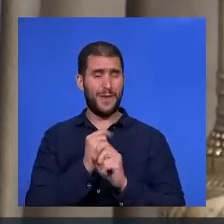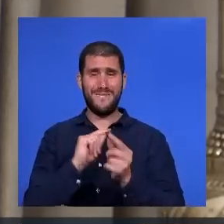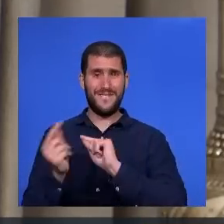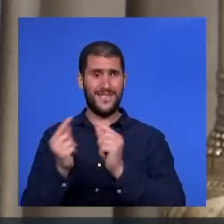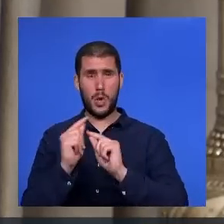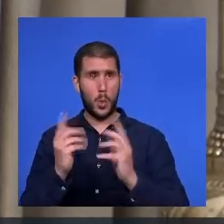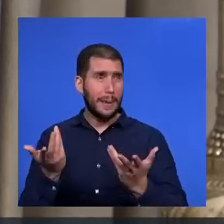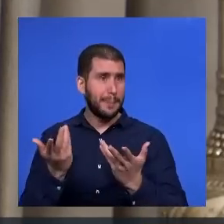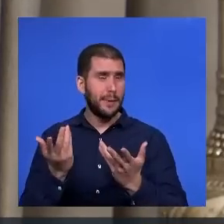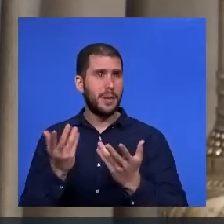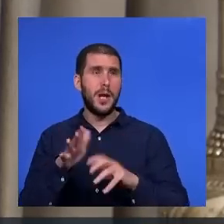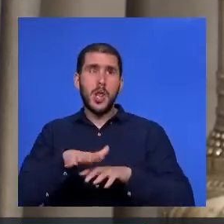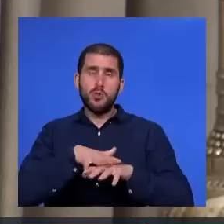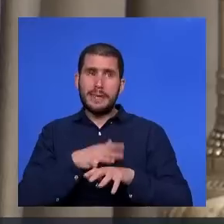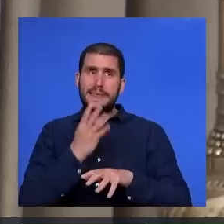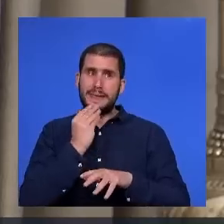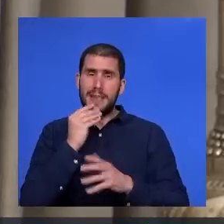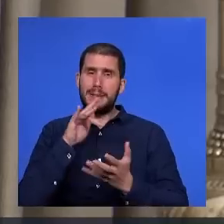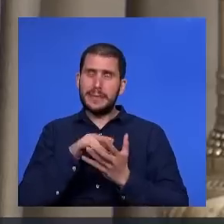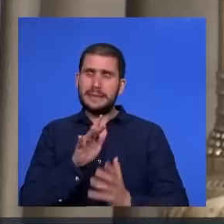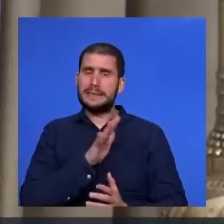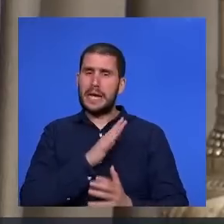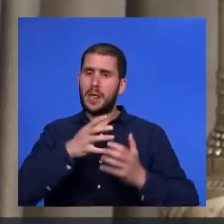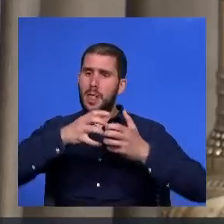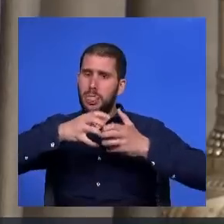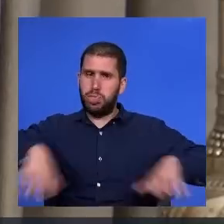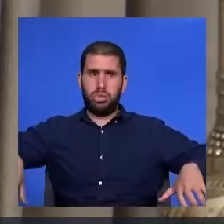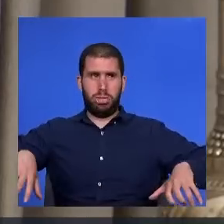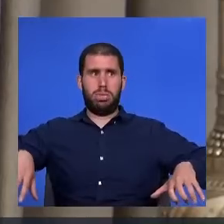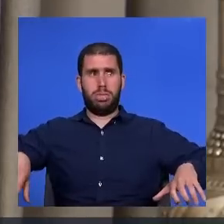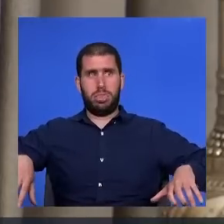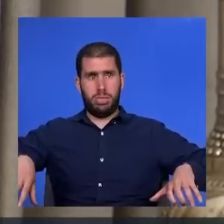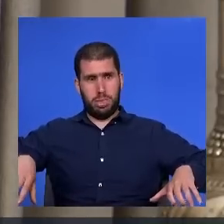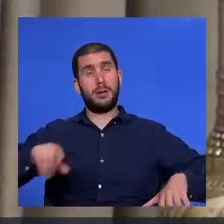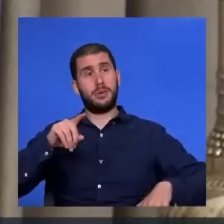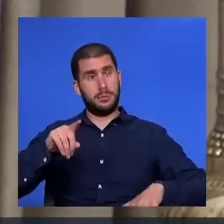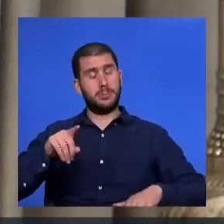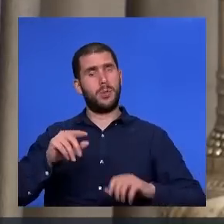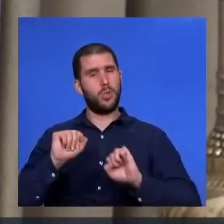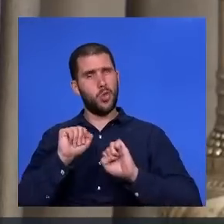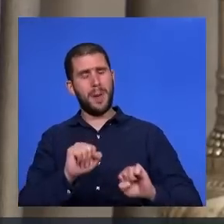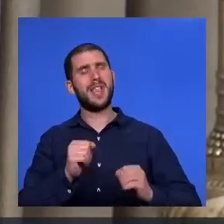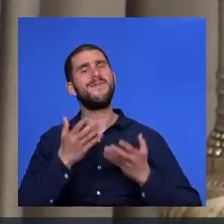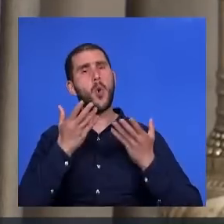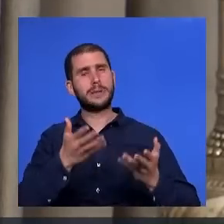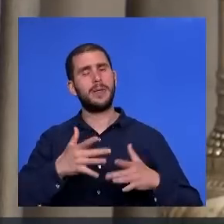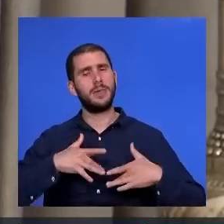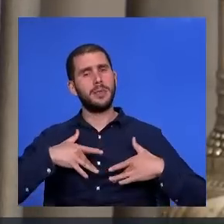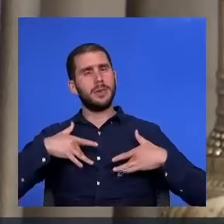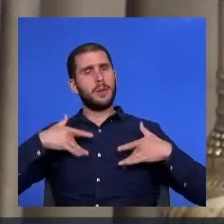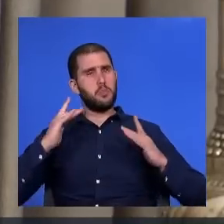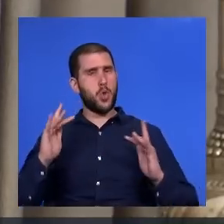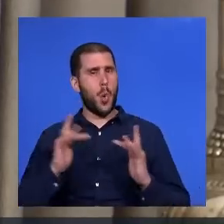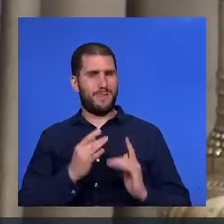הללו, התחושה שישראל נמצאת בסכנת פילוג, משרתת ומשמחת מאוד את